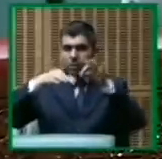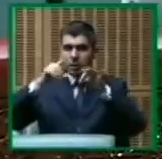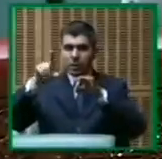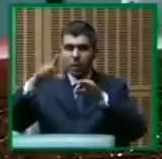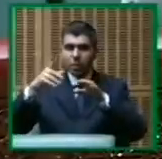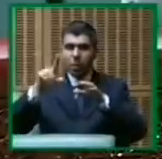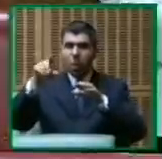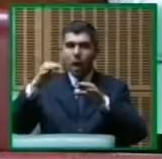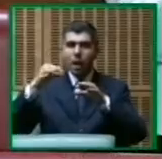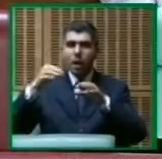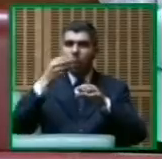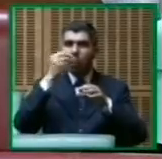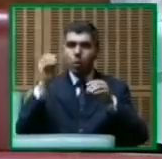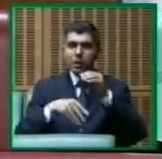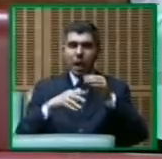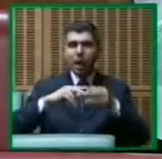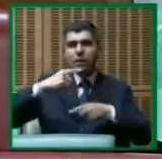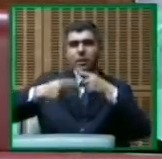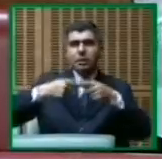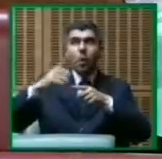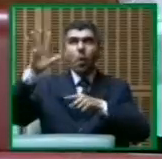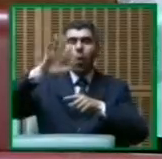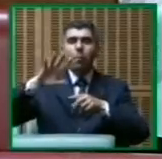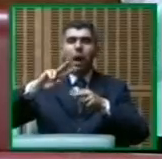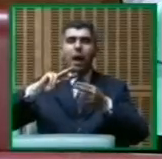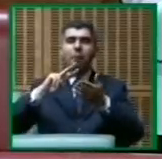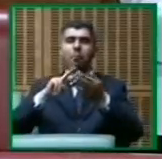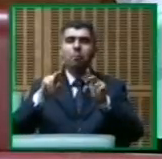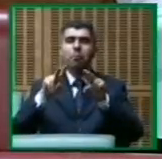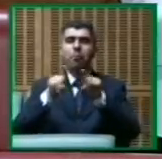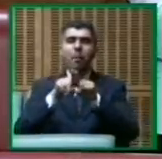والتثمين، لأن النفايات هي بالنسبة لنا فرصة لخلق فرص ديال الشغل وك